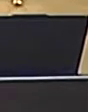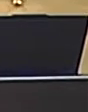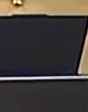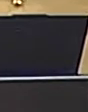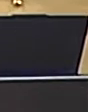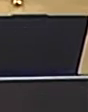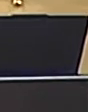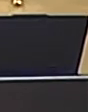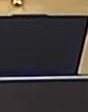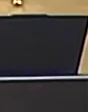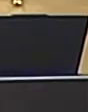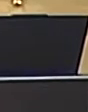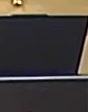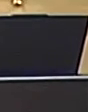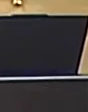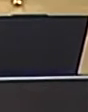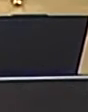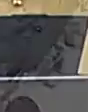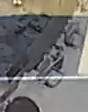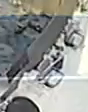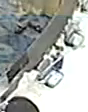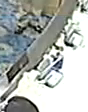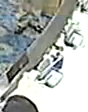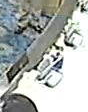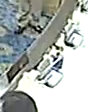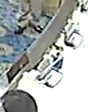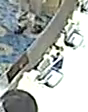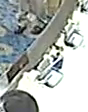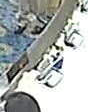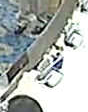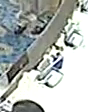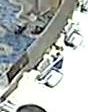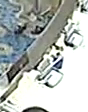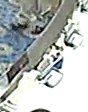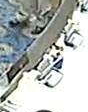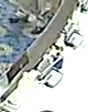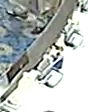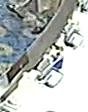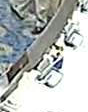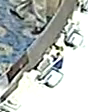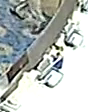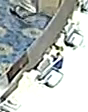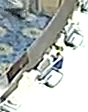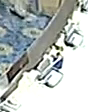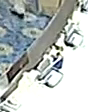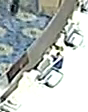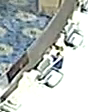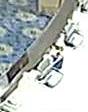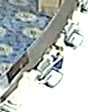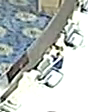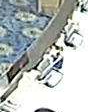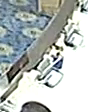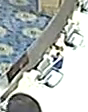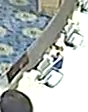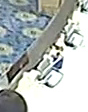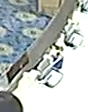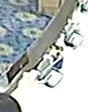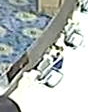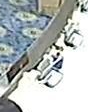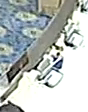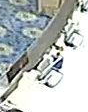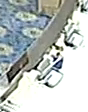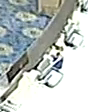ก่อนขานรายชื่อนะคะขอเชิญท่านสมาชิกที่อยู่นอกห้องประชุมเข้าห้องประชุมเพื่อลงคะแนนเลือกรองประธานวุฒิสภา